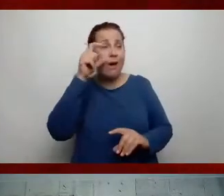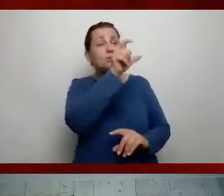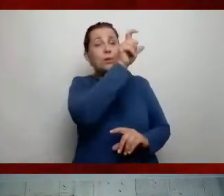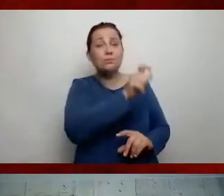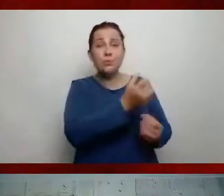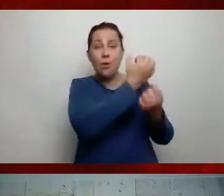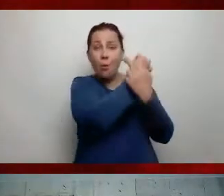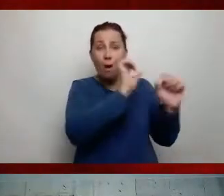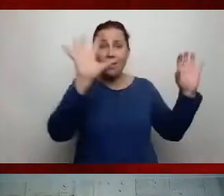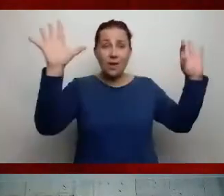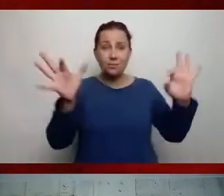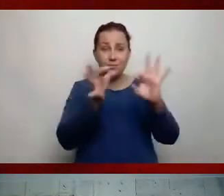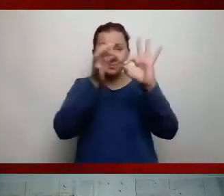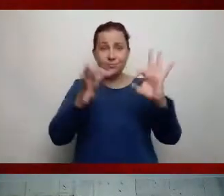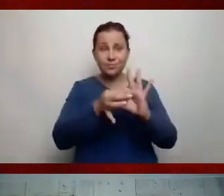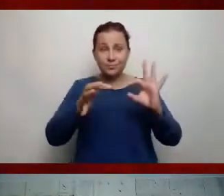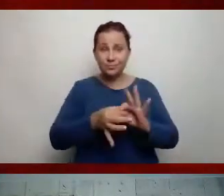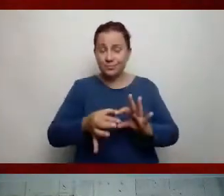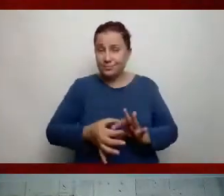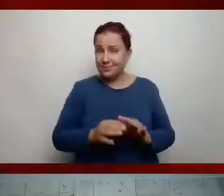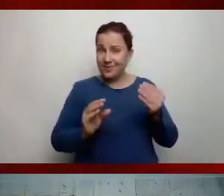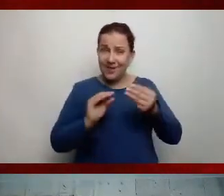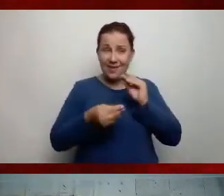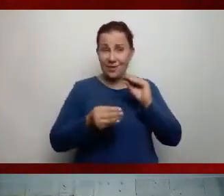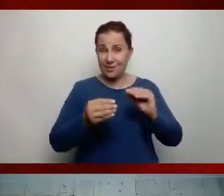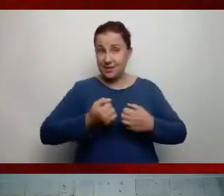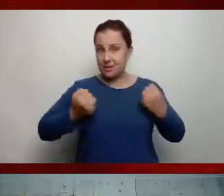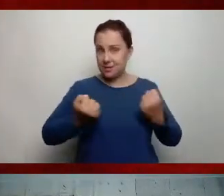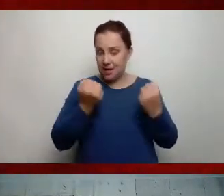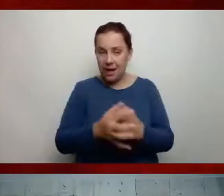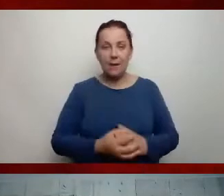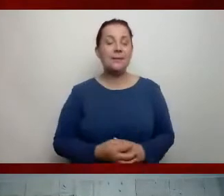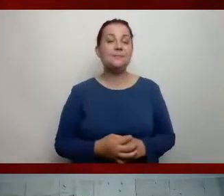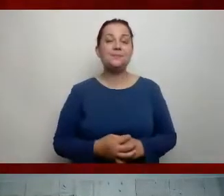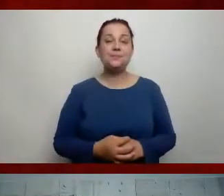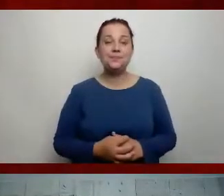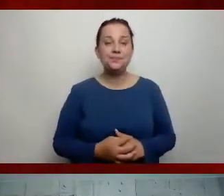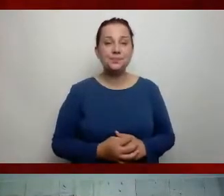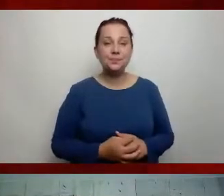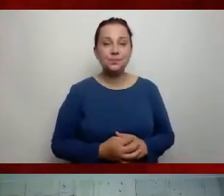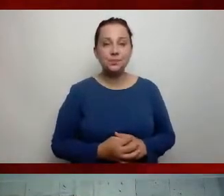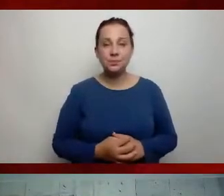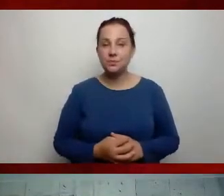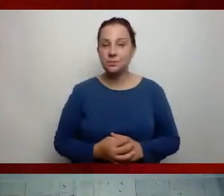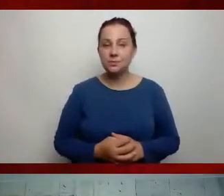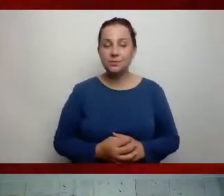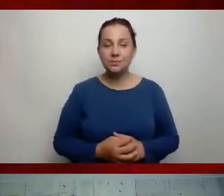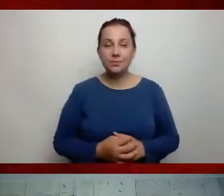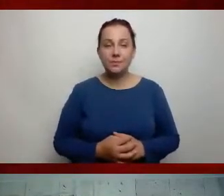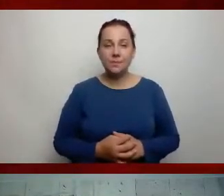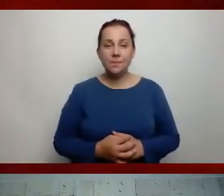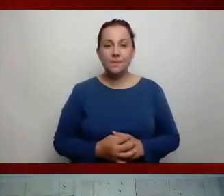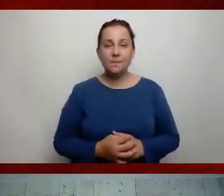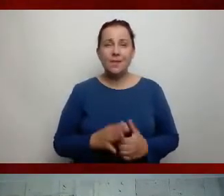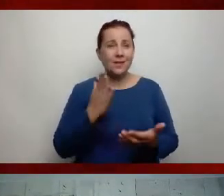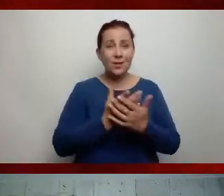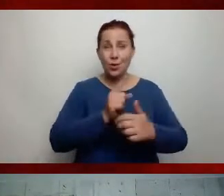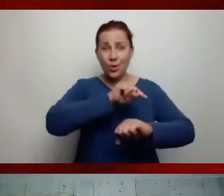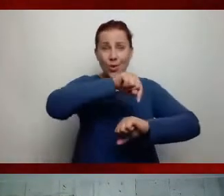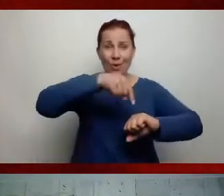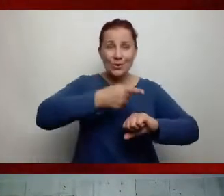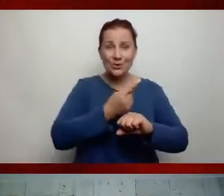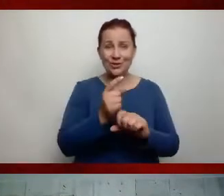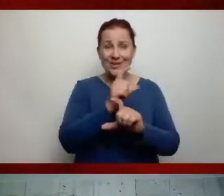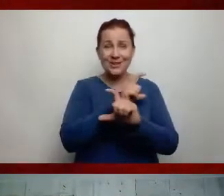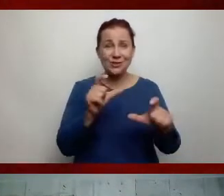Kaczmarskiego związanymi z bohaterem danego odcinka, a samym bohaterem, z jego życiorysem. Ona trwa tylko godzinę.